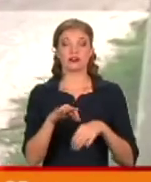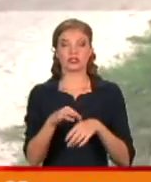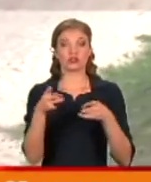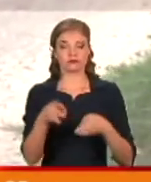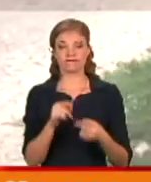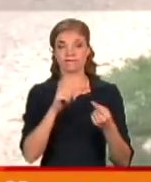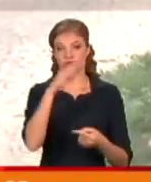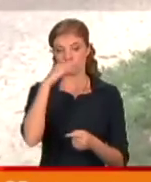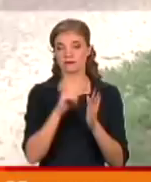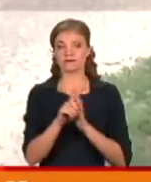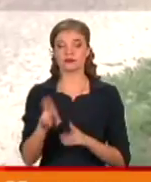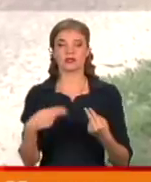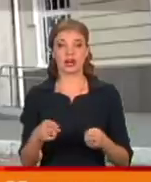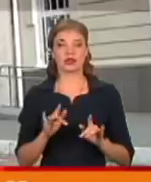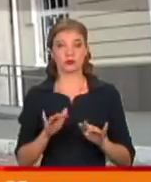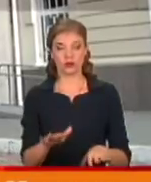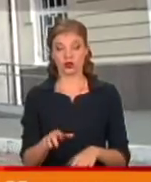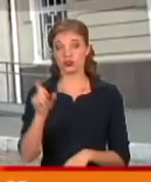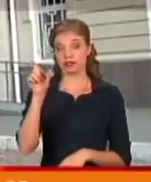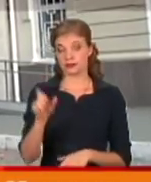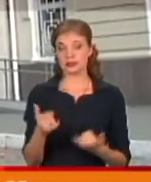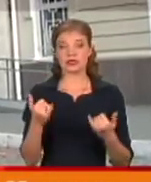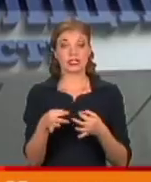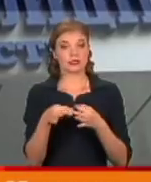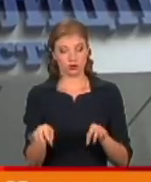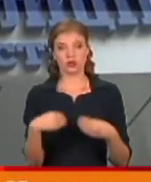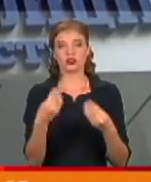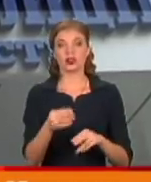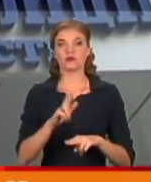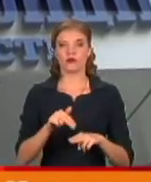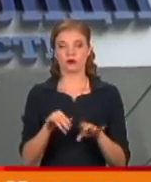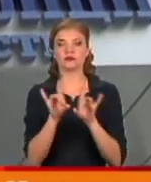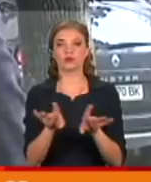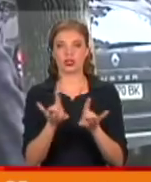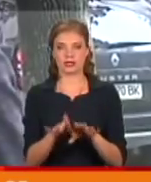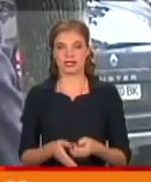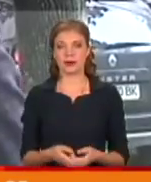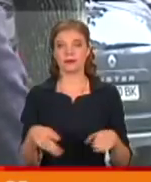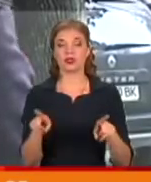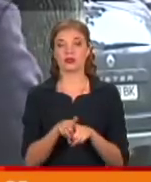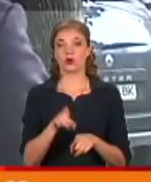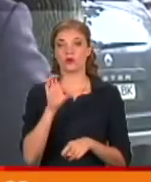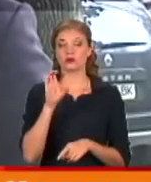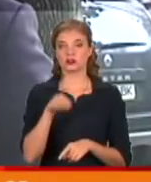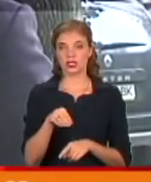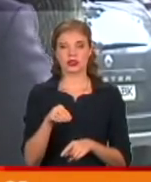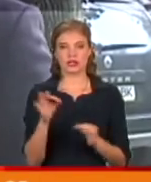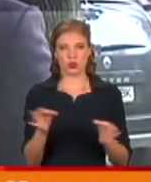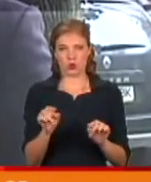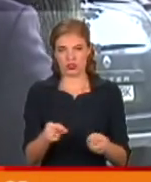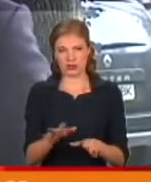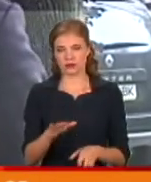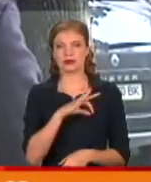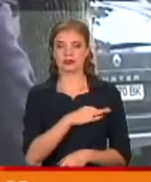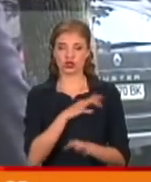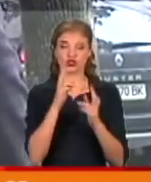ушкоджень проти батька порушили карне провадження. Валентин нині на волі, дає правоохоронцям пояснення. Такою статтею нікого не затримують.